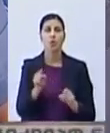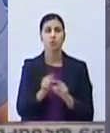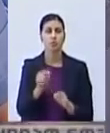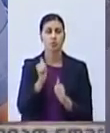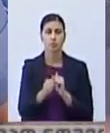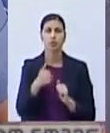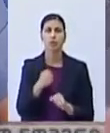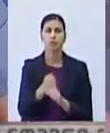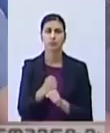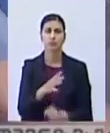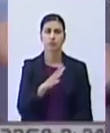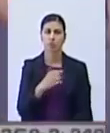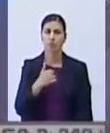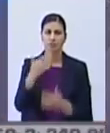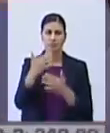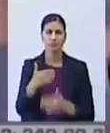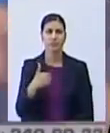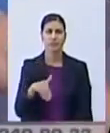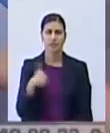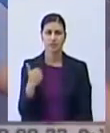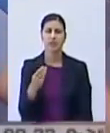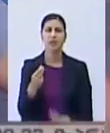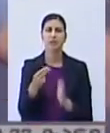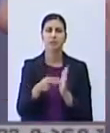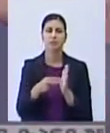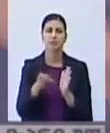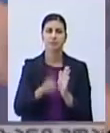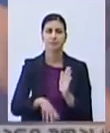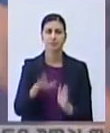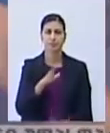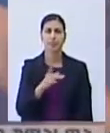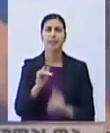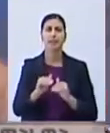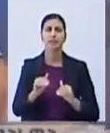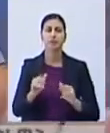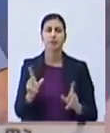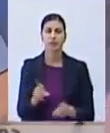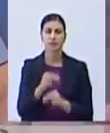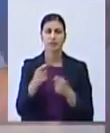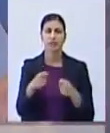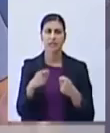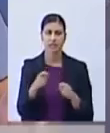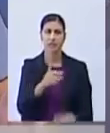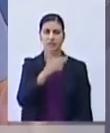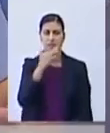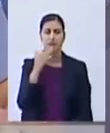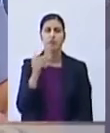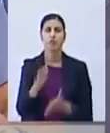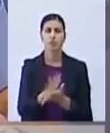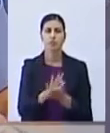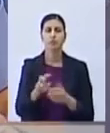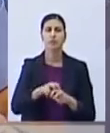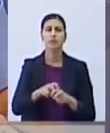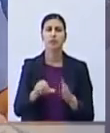რამის გაკეთება შევწერეთ, ნუ აღარ ჩამოყრიმაებს ეს ოდენის ტარიფი გავაიაფეთ, სამბავშვო ბაღები გადავარჩინეთ, გააყიდოთ და 1000 სხვა რამეს უფასო